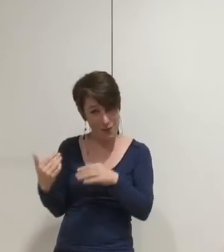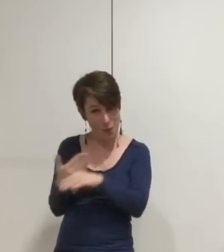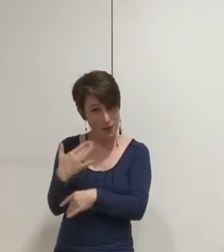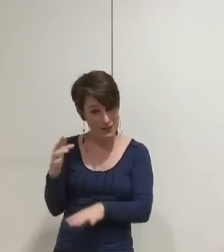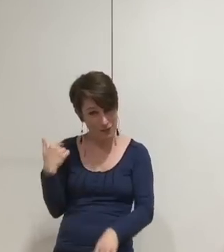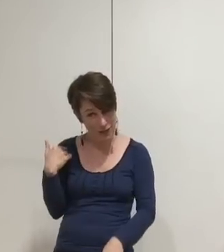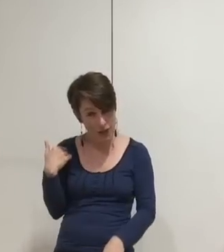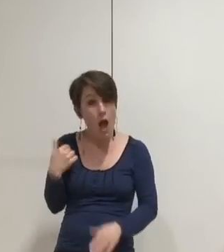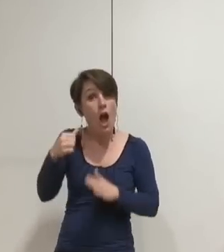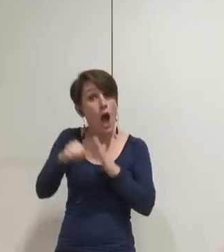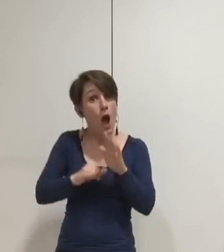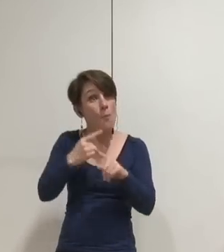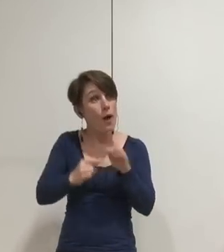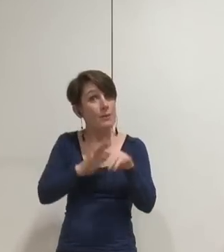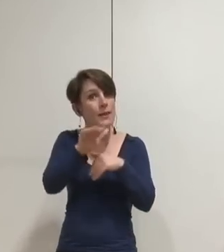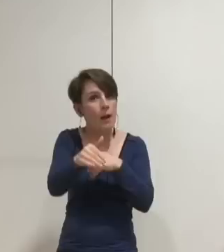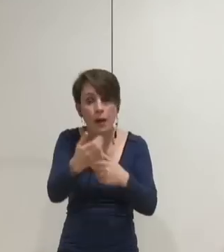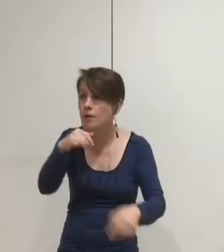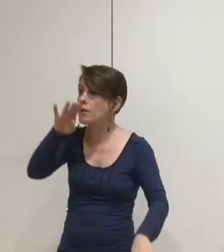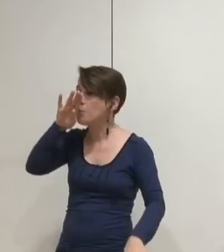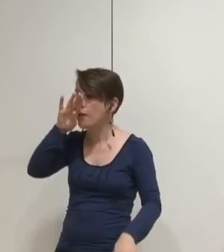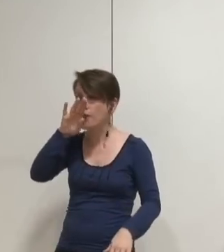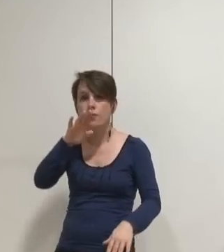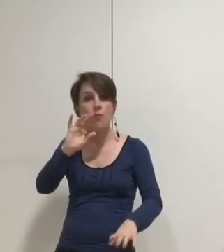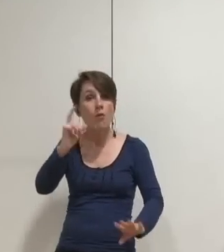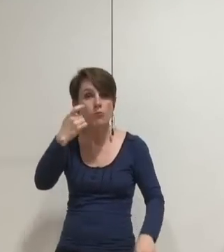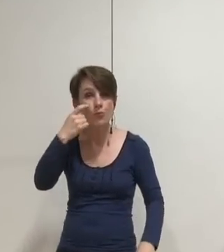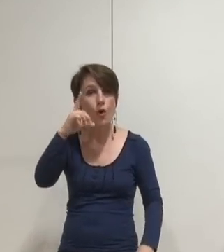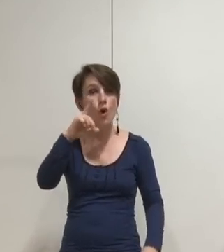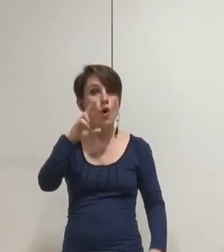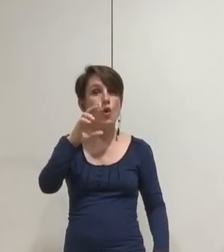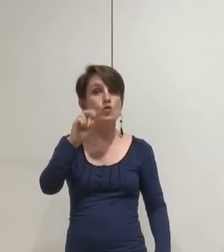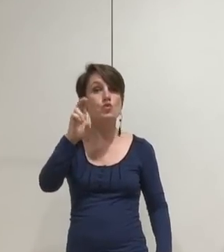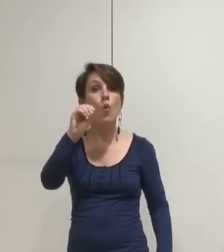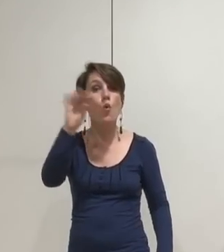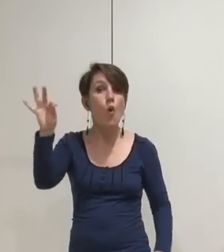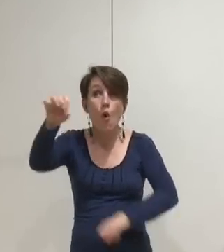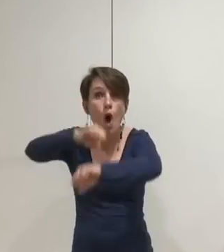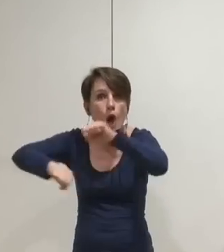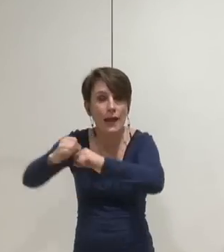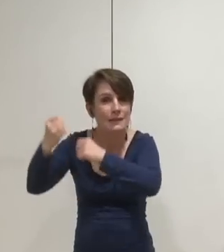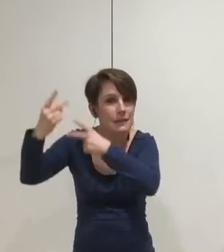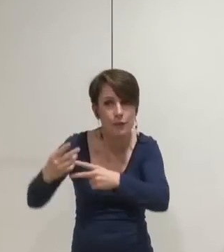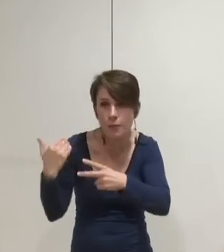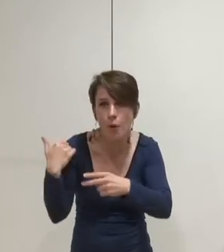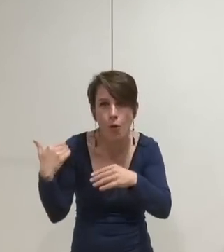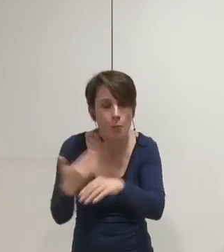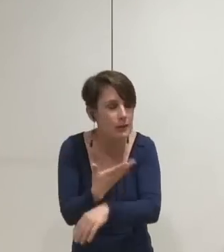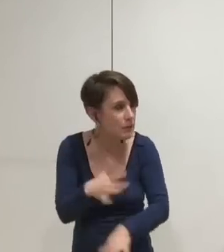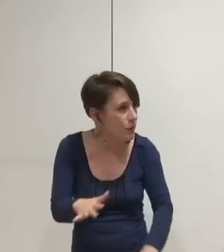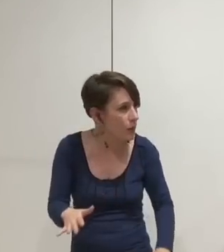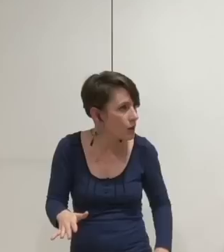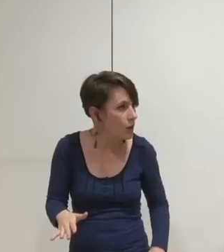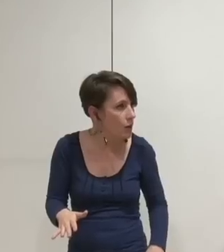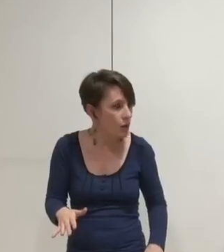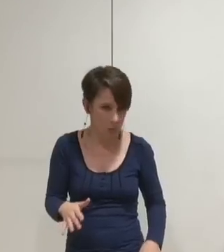Drou production qui s'est chargé de ce spectacle juridiquement cela pose un problème si le jour de